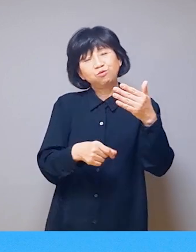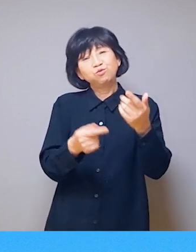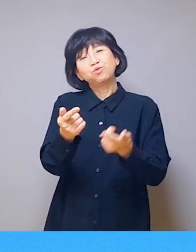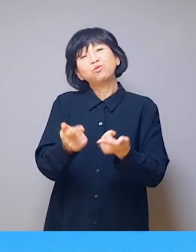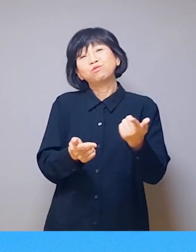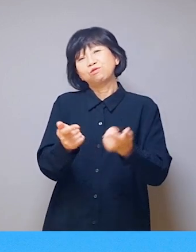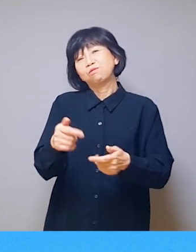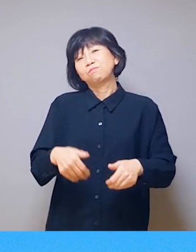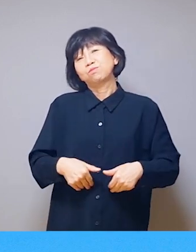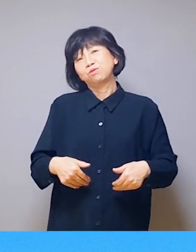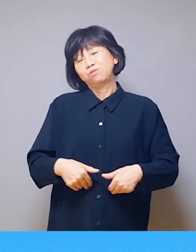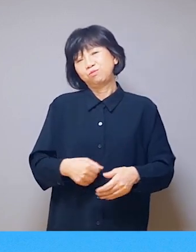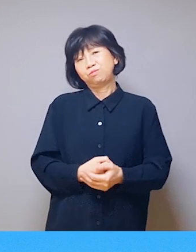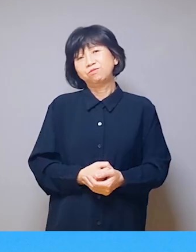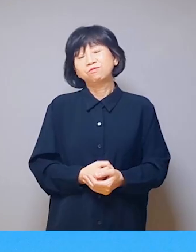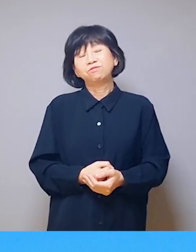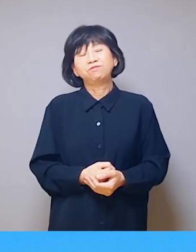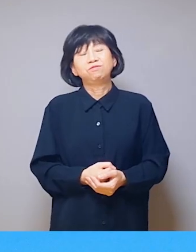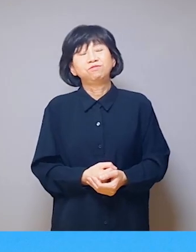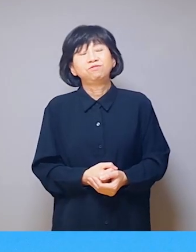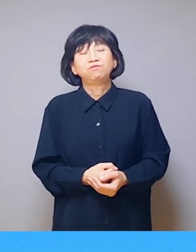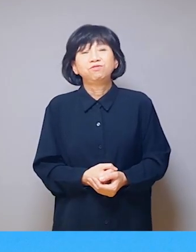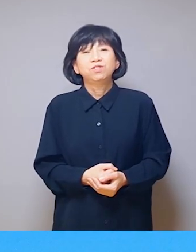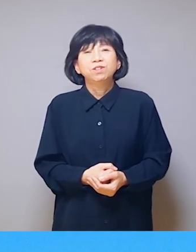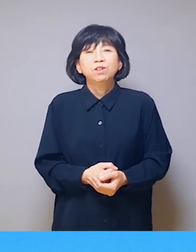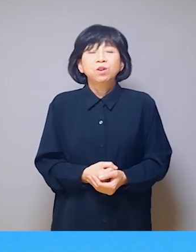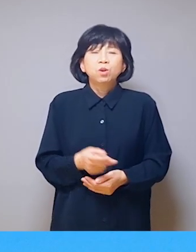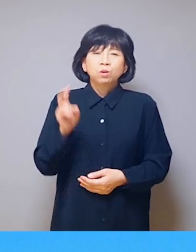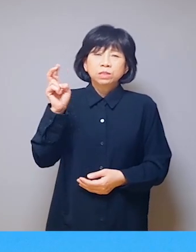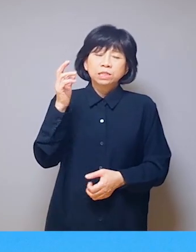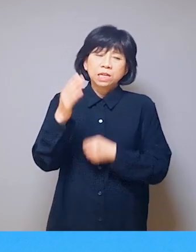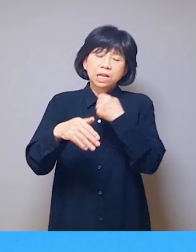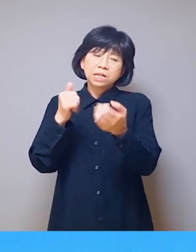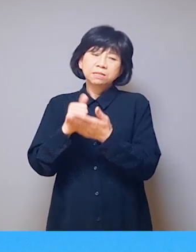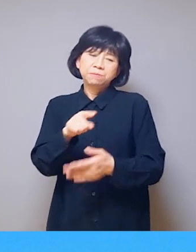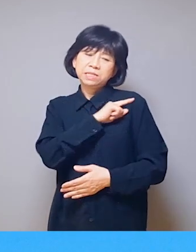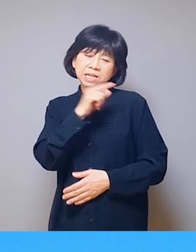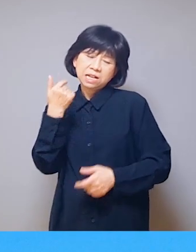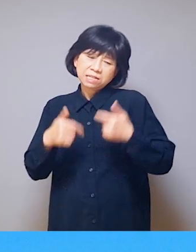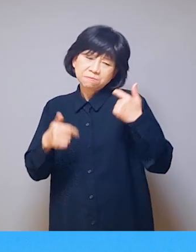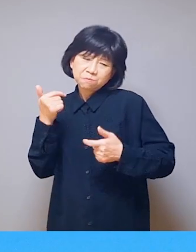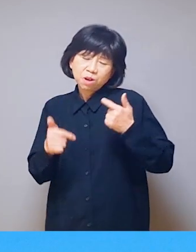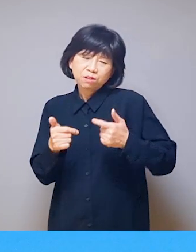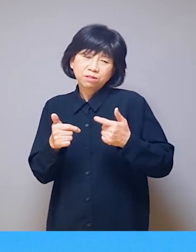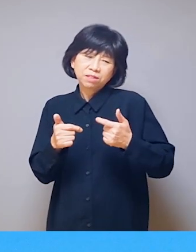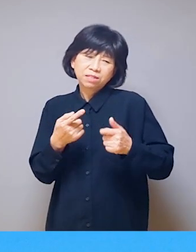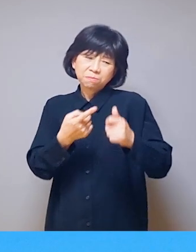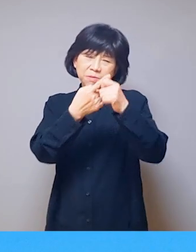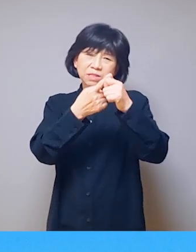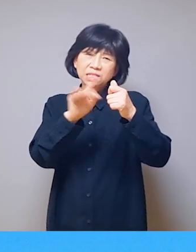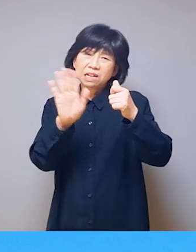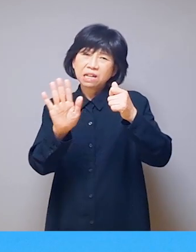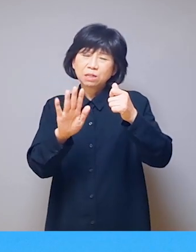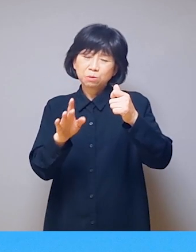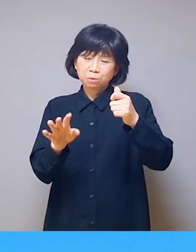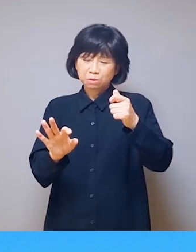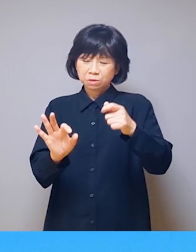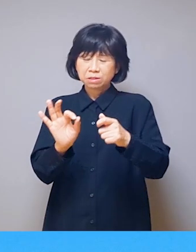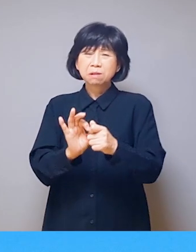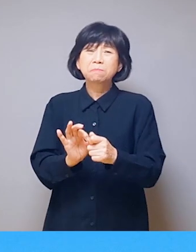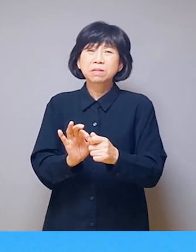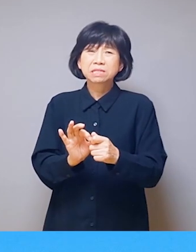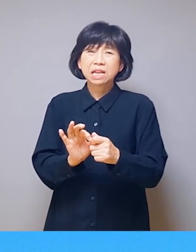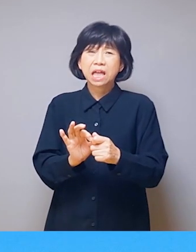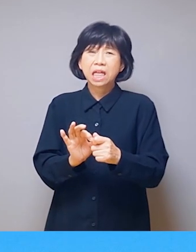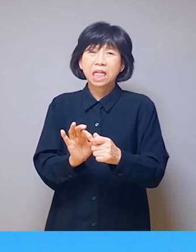두 번째 거랑 바뀌었을 수도 있어요. 아니면 10번째 거랑 첫 번째 거가 바뀌었을 수도 있어요. 하나님이 기뻐하시는 거 첫 번째, 이거